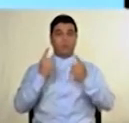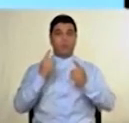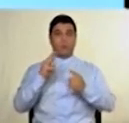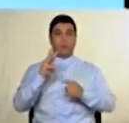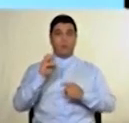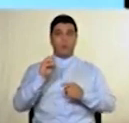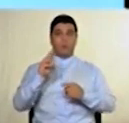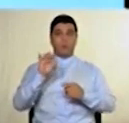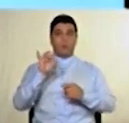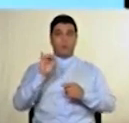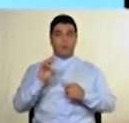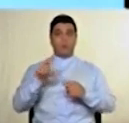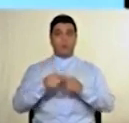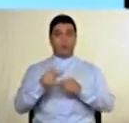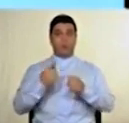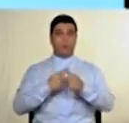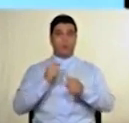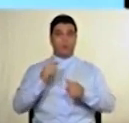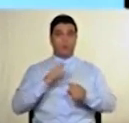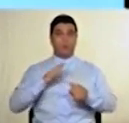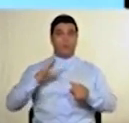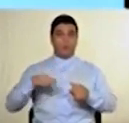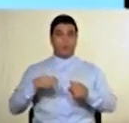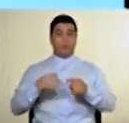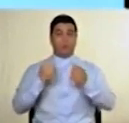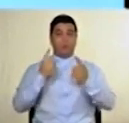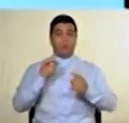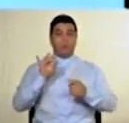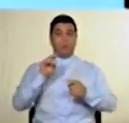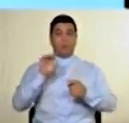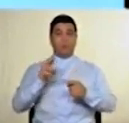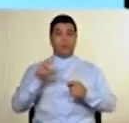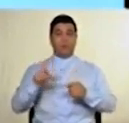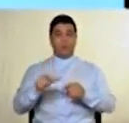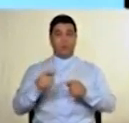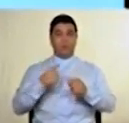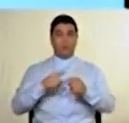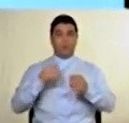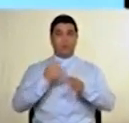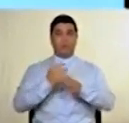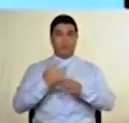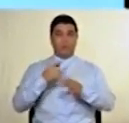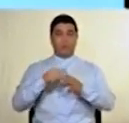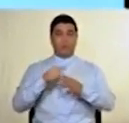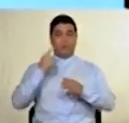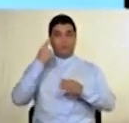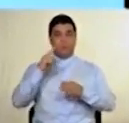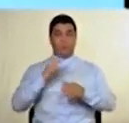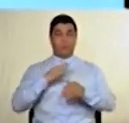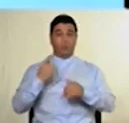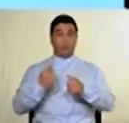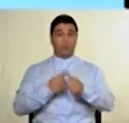atalar edi. Lekin Buyuk Ipak yo'li milotdan avvalgi 2-asrda vujudga kelgan bo'lsa-da, ushbu